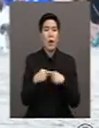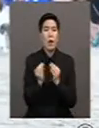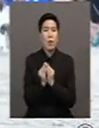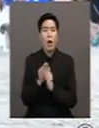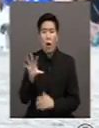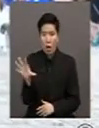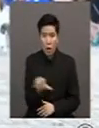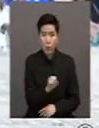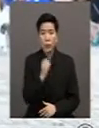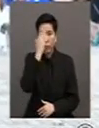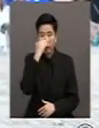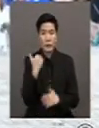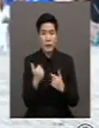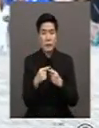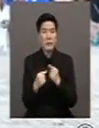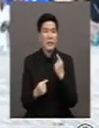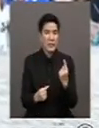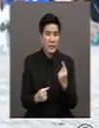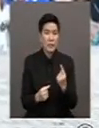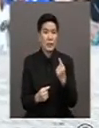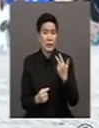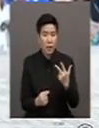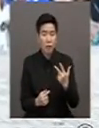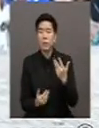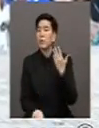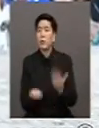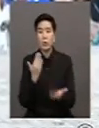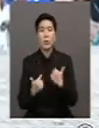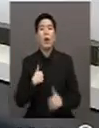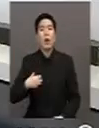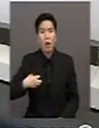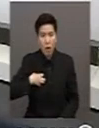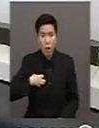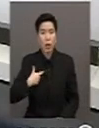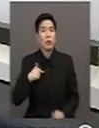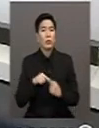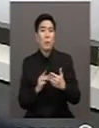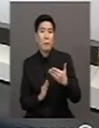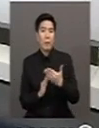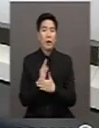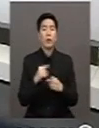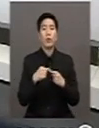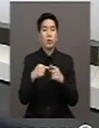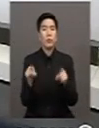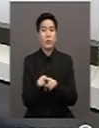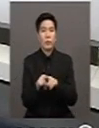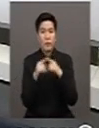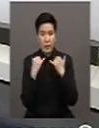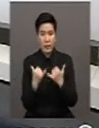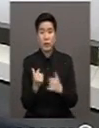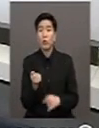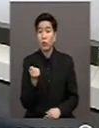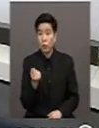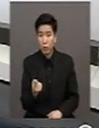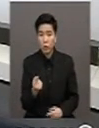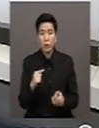นถึงแม้ว่าจะมี1คะแนนหรือว่าจะได้3คะแนนในวันนี้ก็ต้องการเพื่อที่จะผ่านเข้าสู่รอบต่อไปเช่นเดียวกันนะครับนี่คือบรรยากาศสด